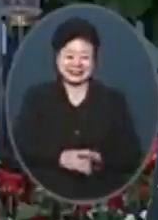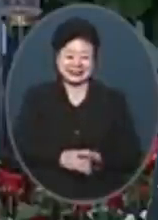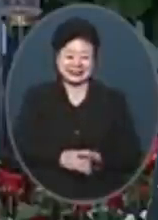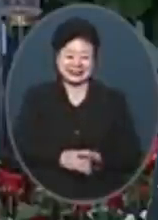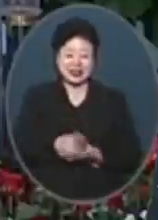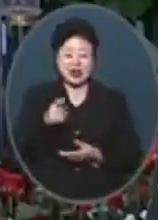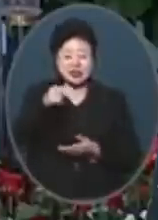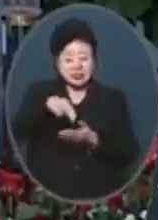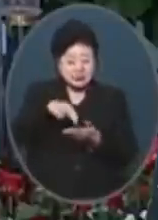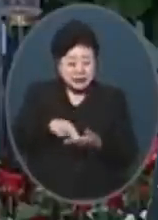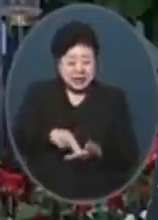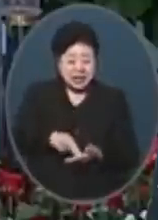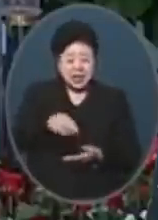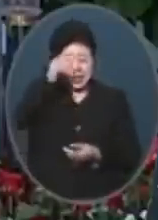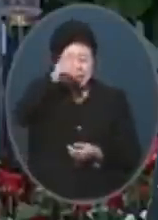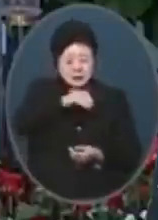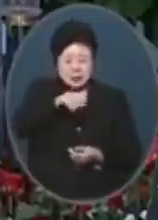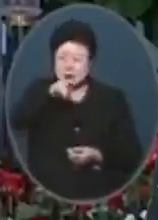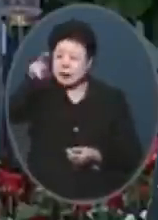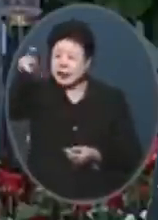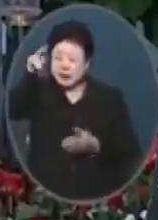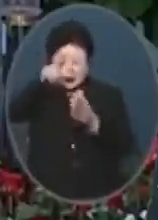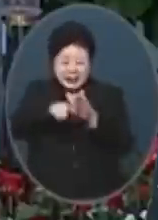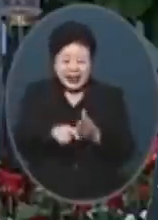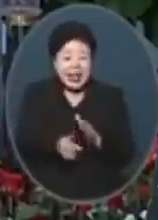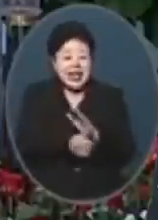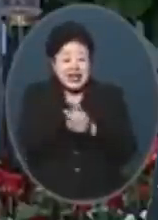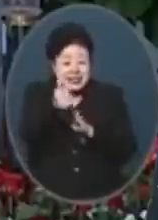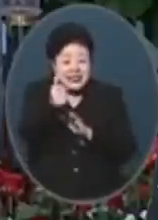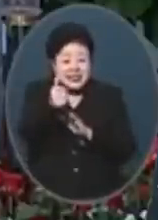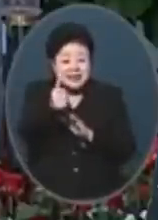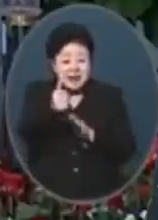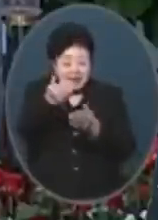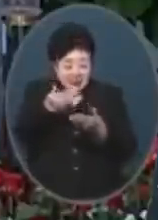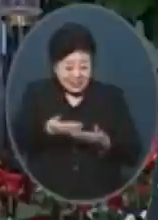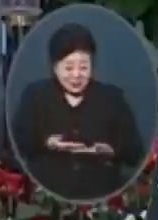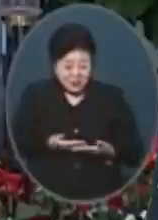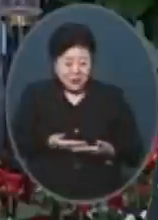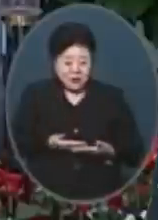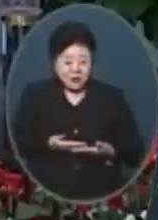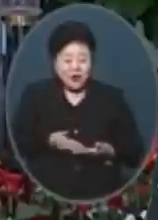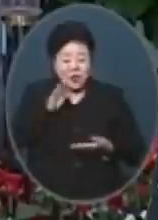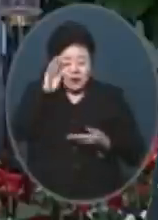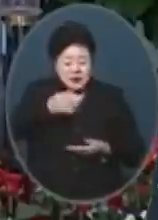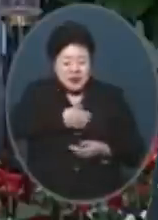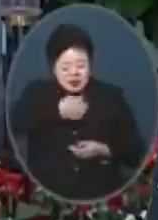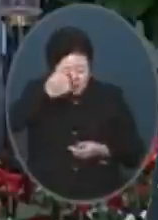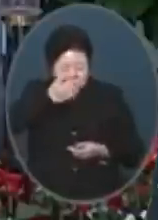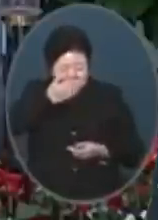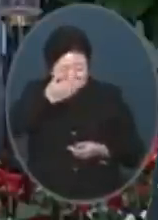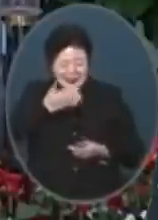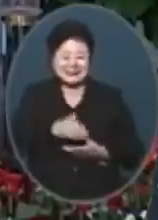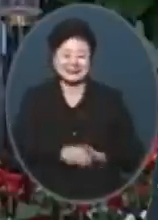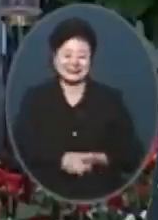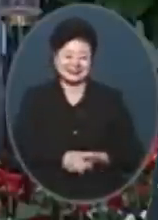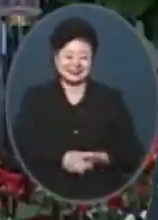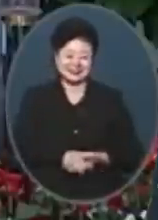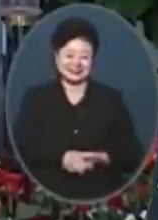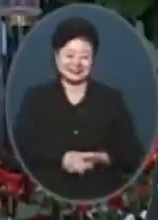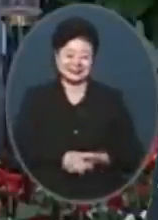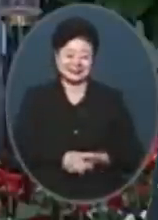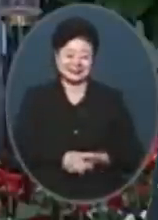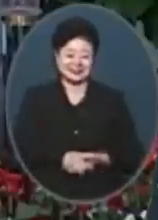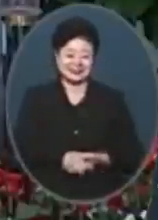어떤 상황에도 십자가를 바라보면 희망을 포기하지 않고 미래를 꿈꿀 수가 있습니다.